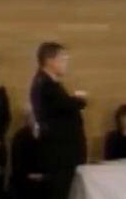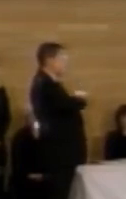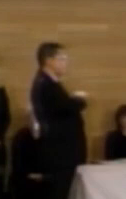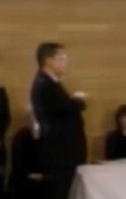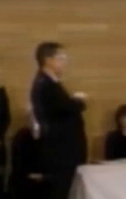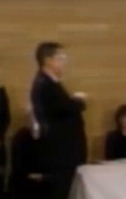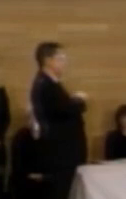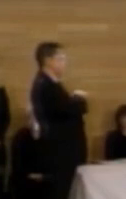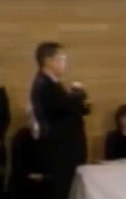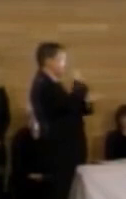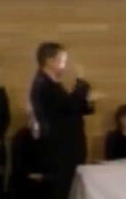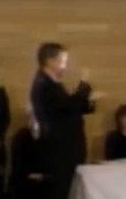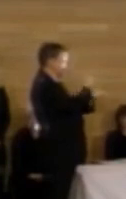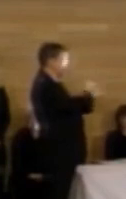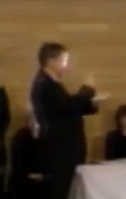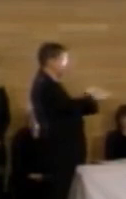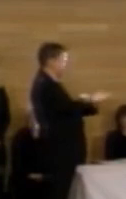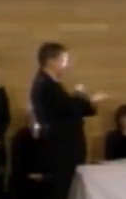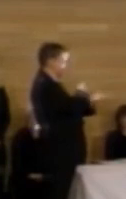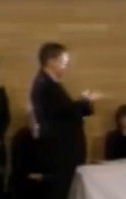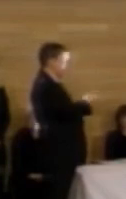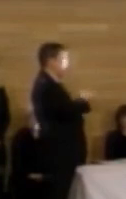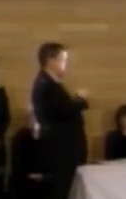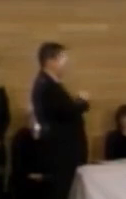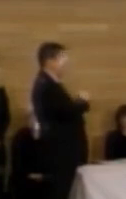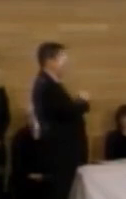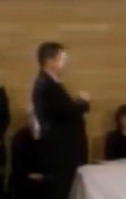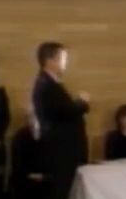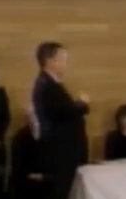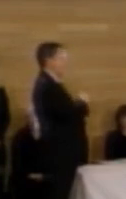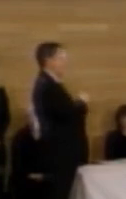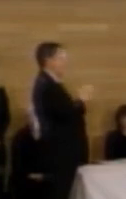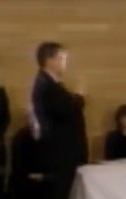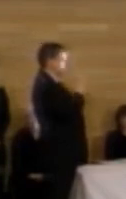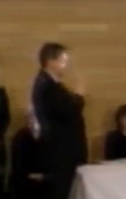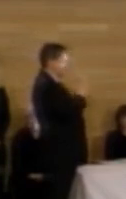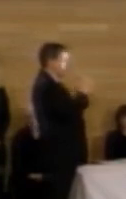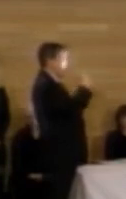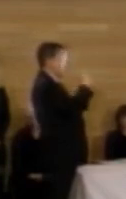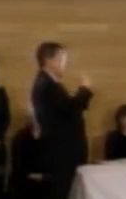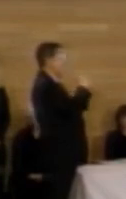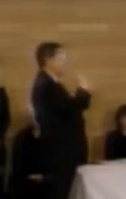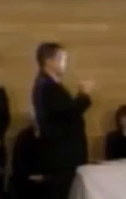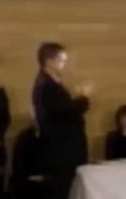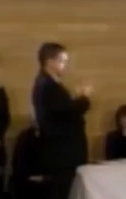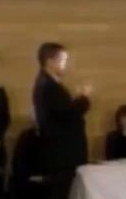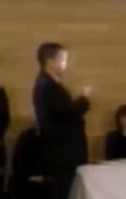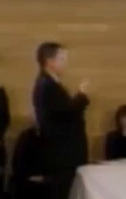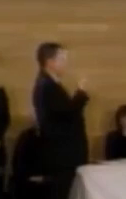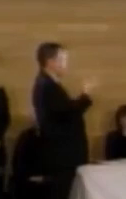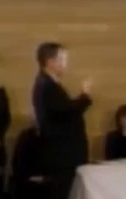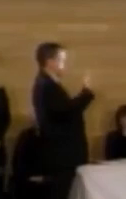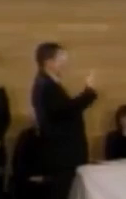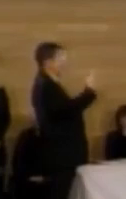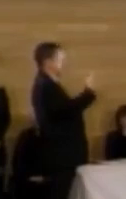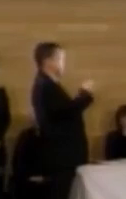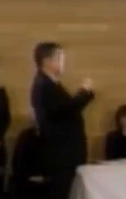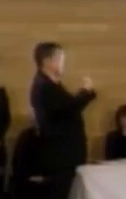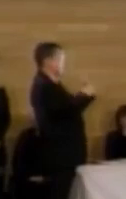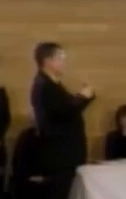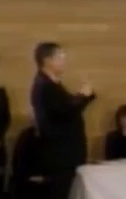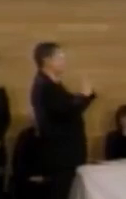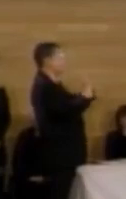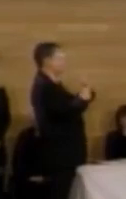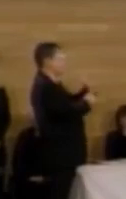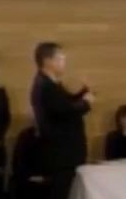げることを固くお誓いし、追悼の言葉といたします。令和4年3月11日